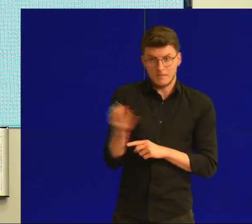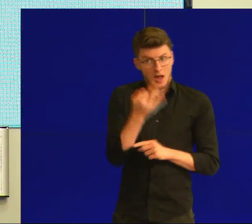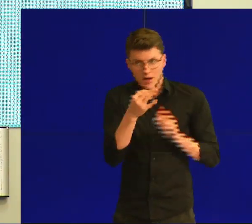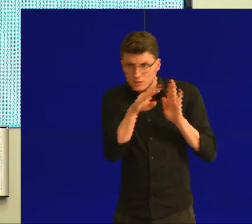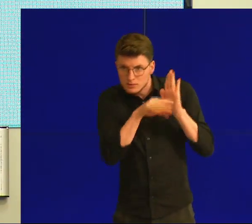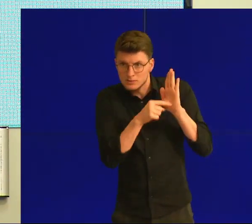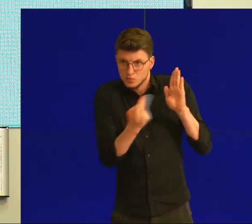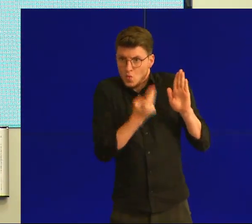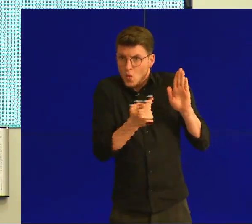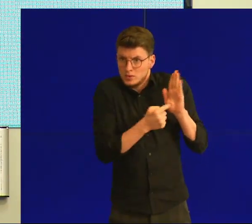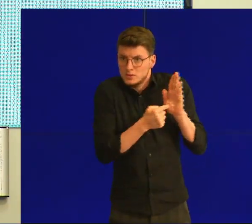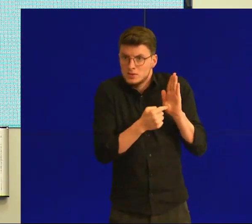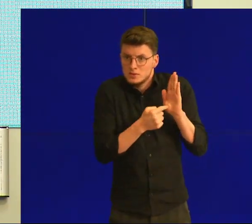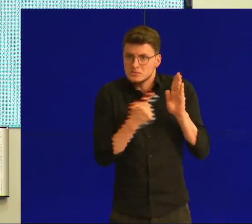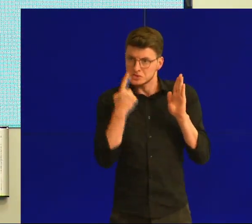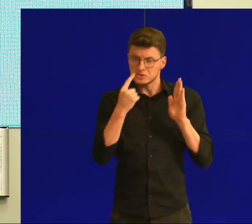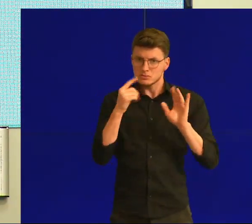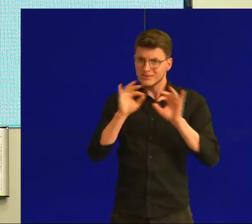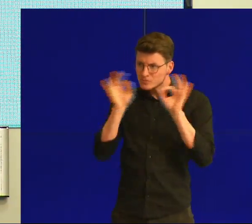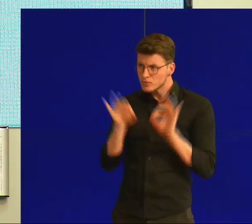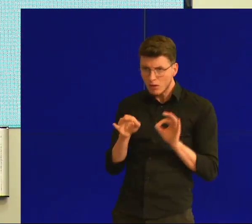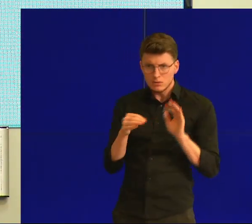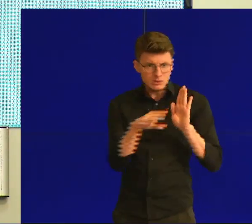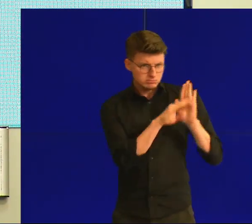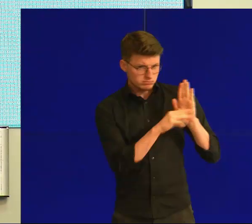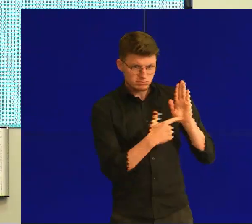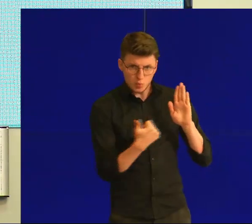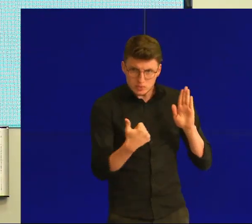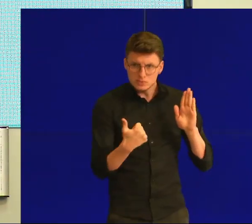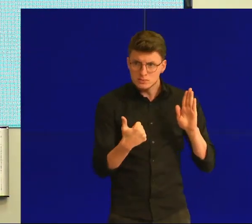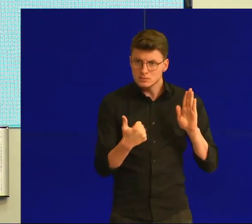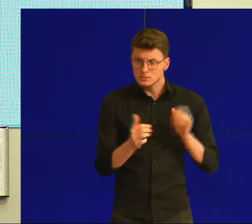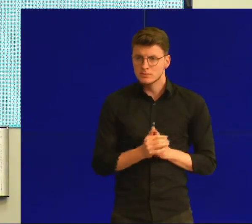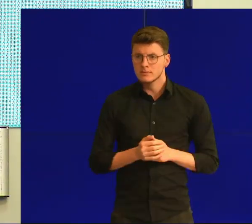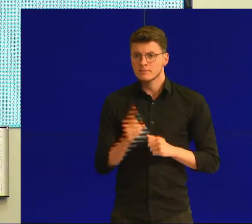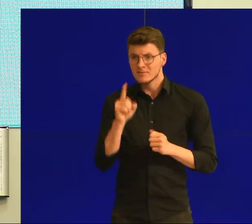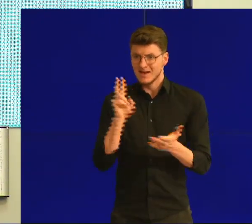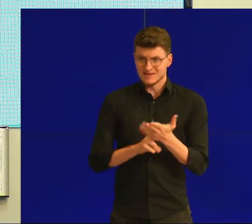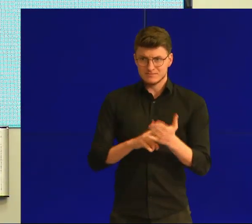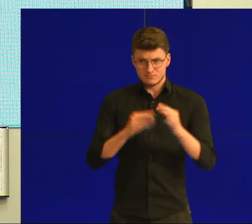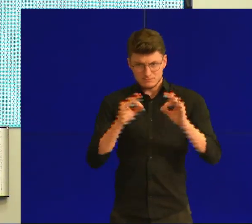d'autres fournisseurs aux antilles bisbal qui sous-tend